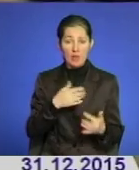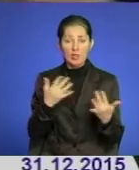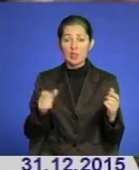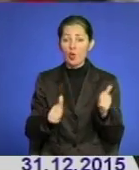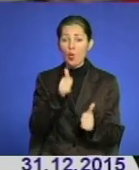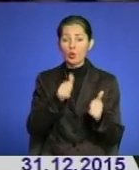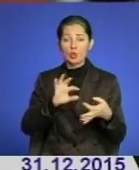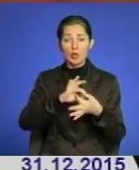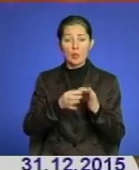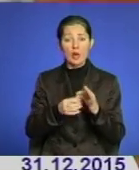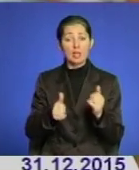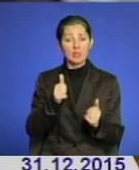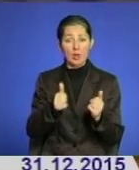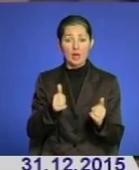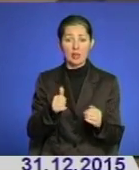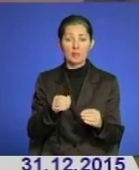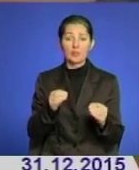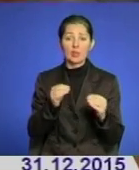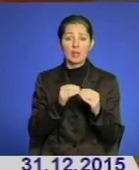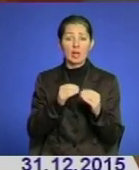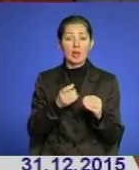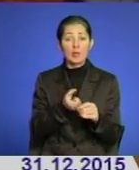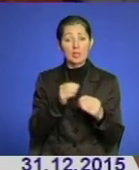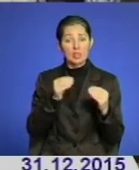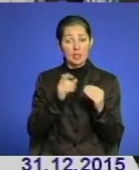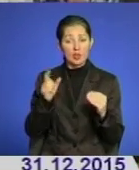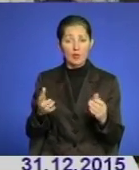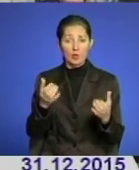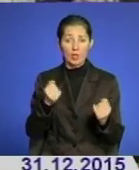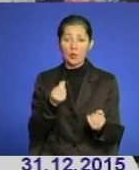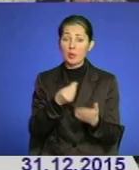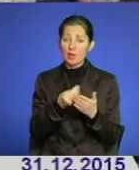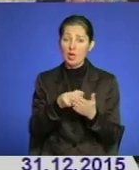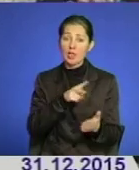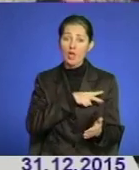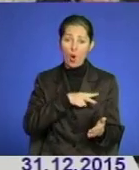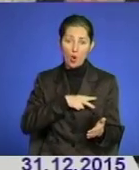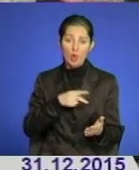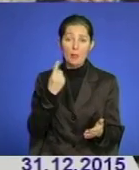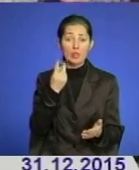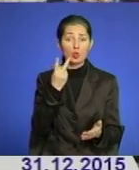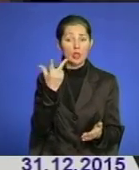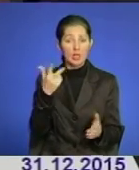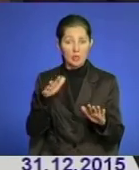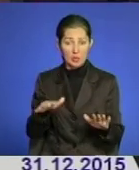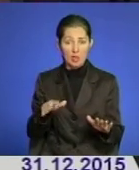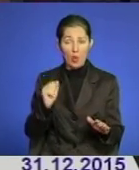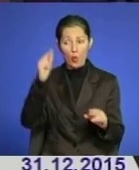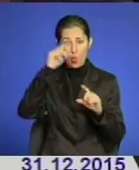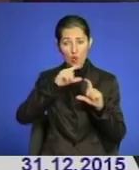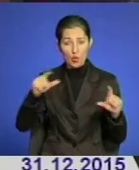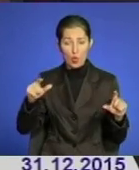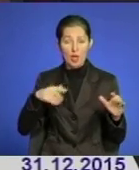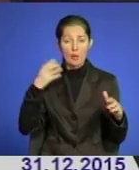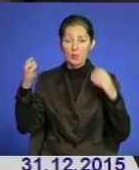олімпіадах і змаганнях. Добрий десяток з них отримали матеріальні нагороди за перші, другі, треті місця. У школі гамірно,